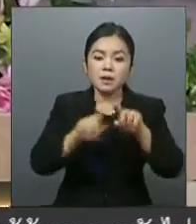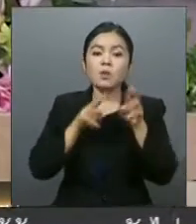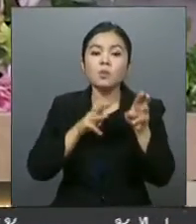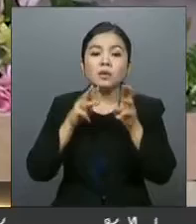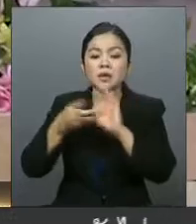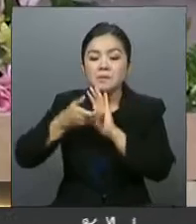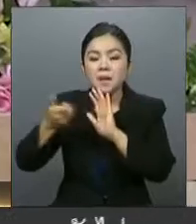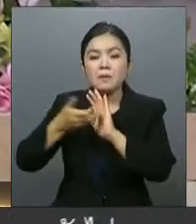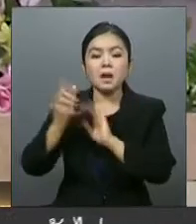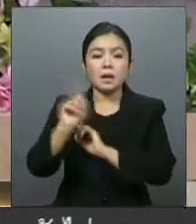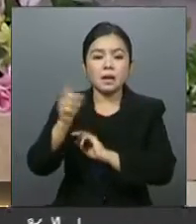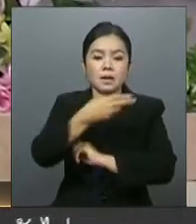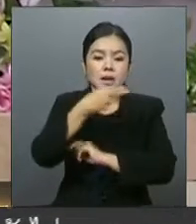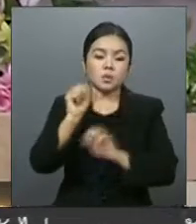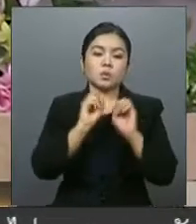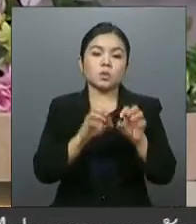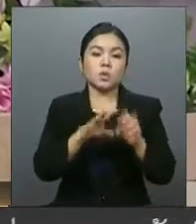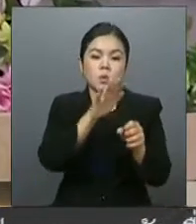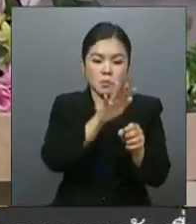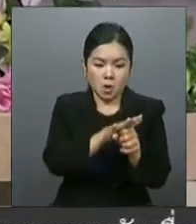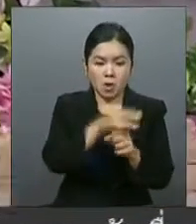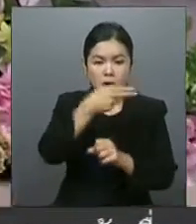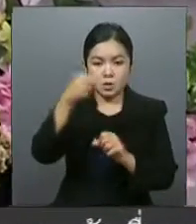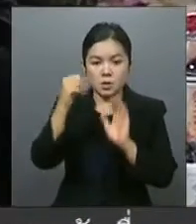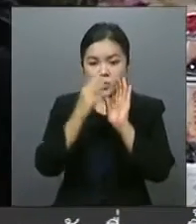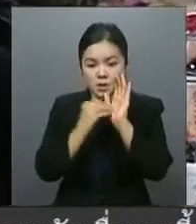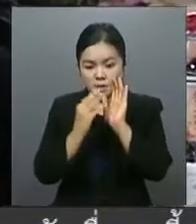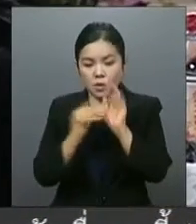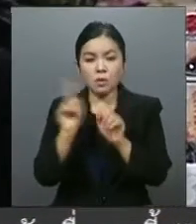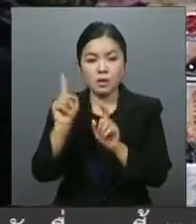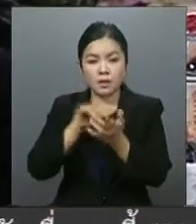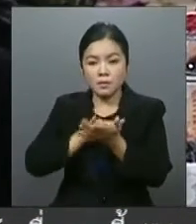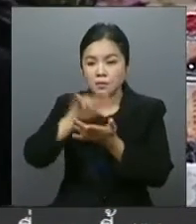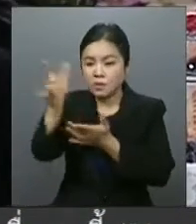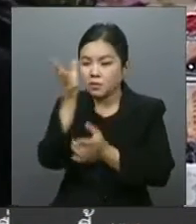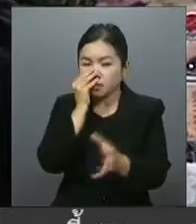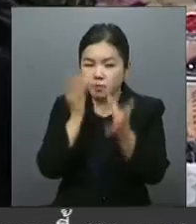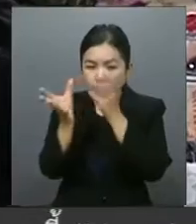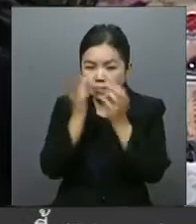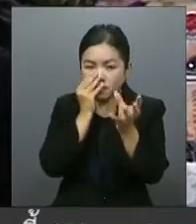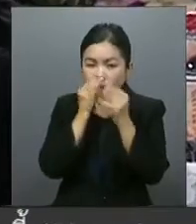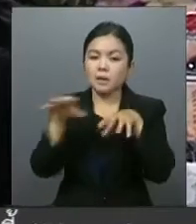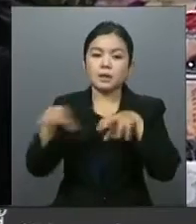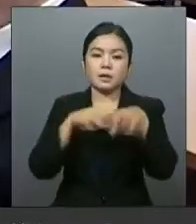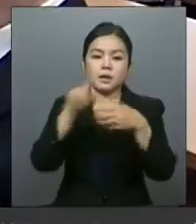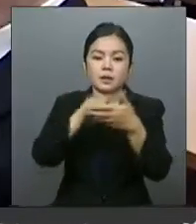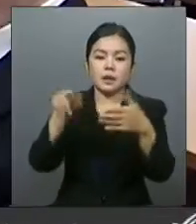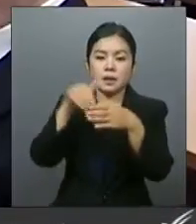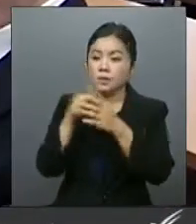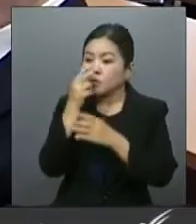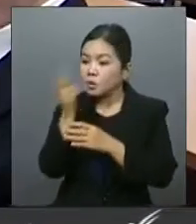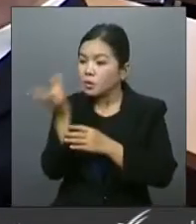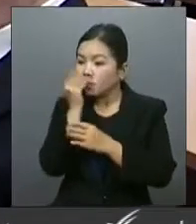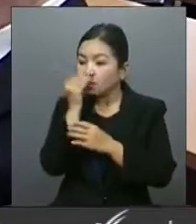การเลือกตั้งระดับสูงซึ่งส่วนหนึ่งในหลักสูตรการอบรมมีการเดินทางไปศึกษาดูงานและกระบวนการจัดการเลือกตั้งของต่างประเทศ